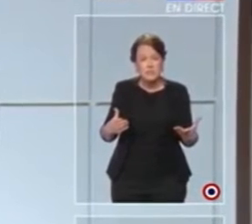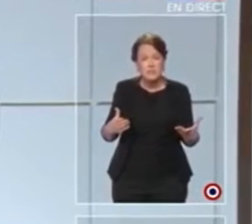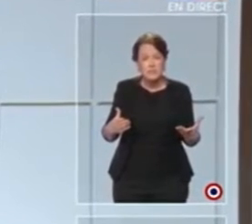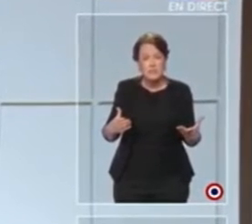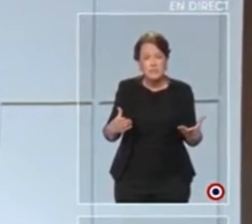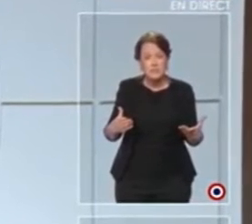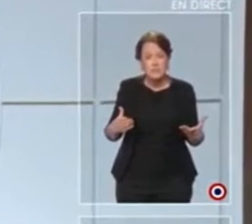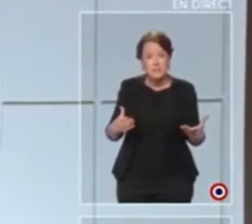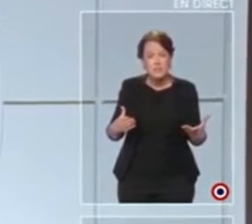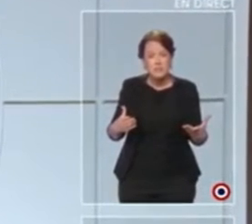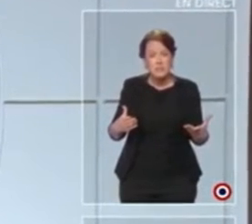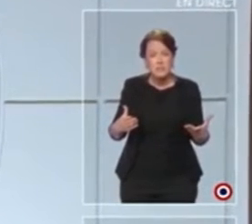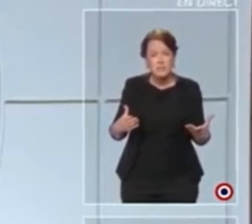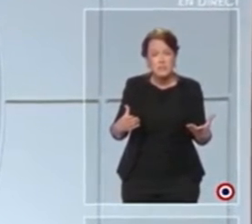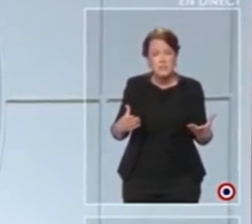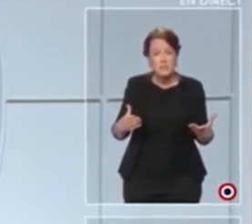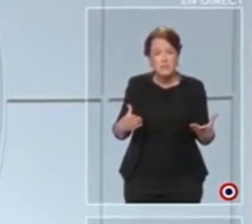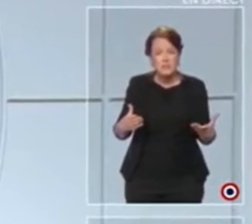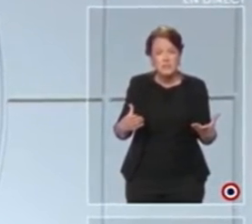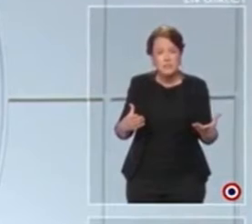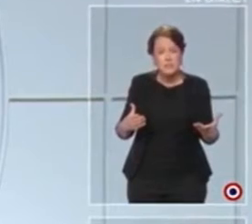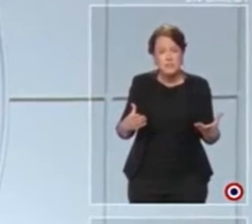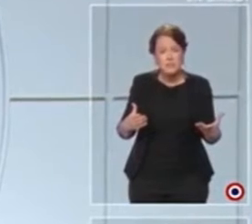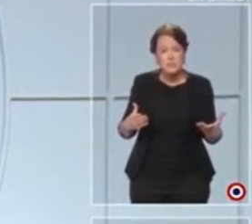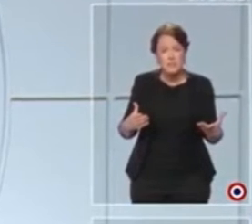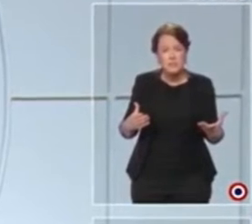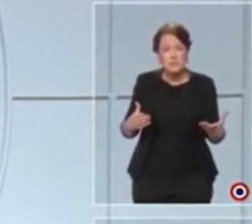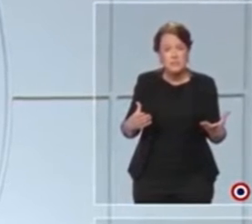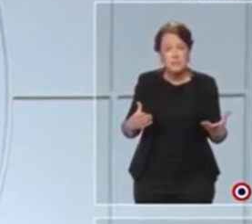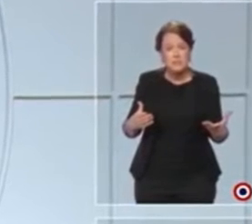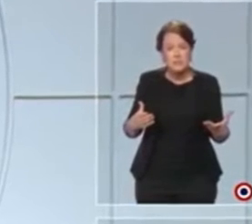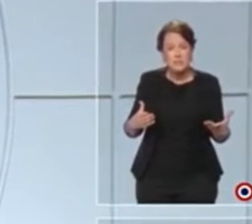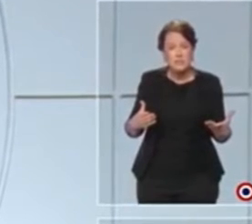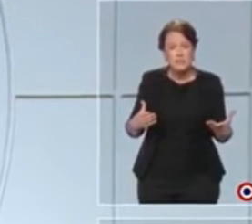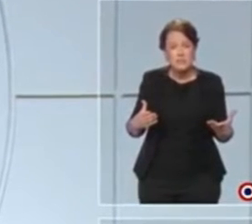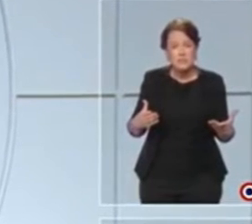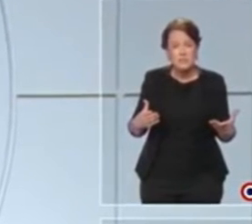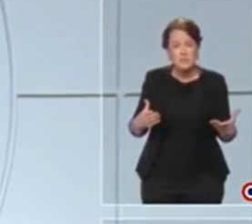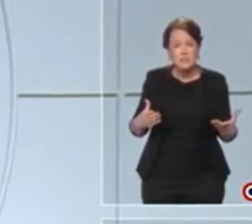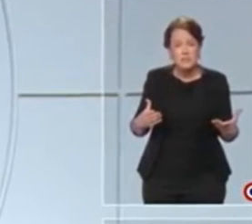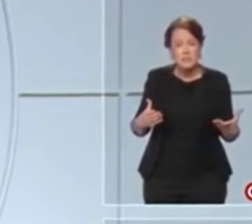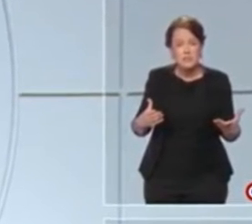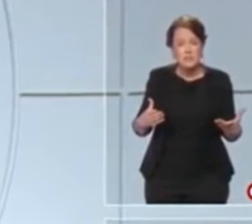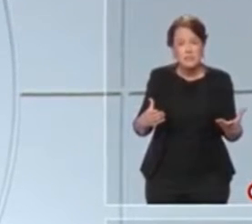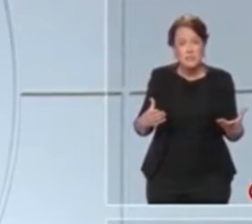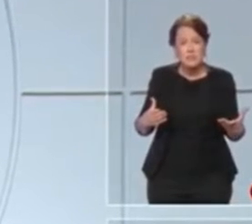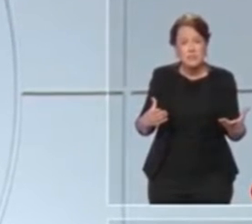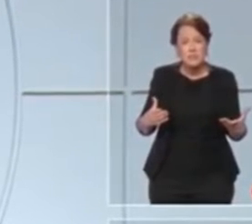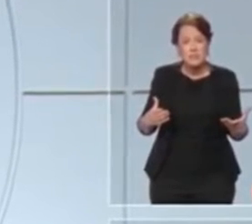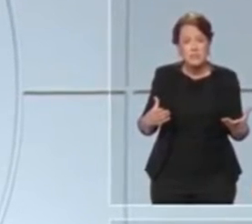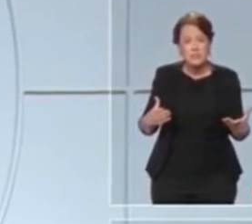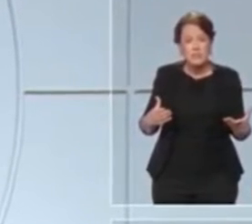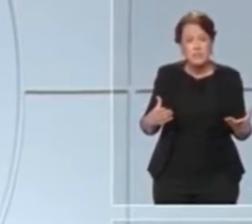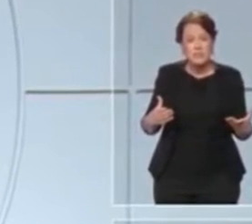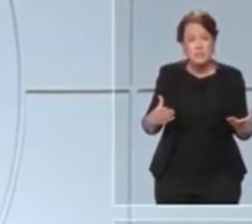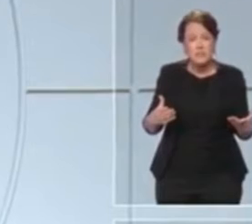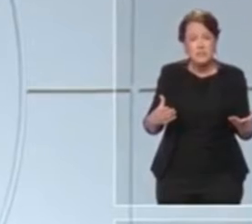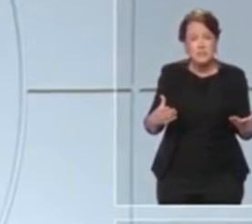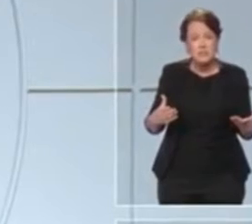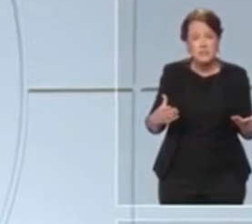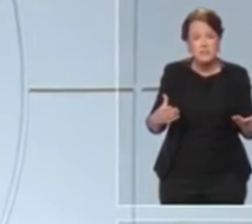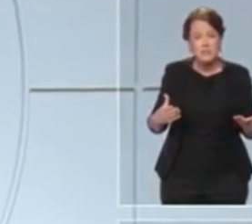Près de 2 millions pour les chaînes info. Les chaînes info en continu ont également diffusé l'interview d'Emmanuel Macron et ont su attirer